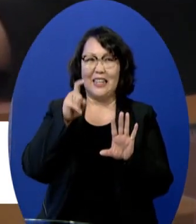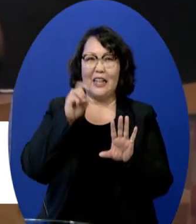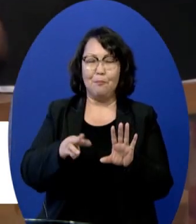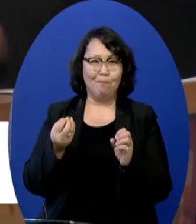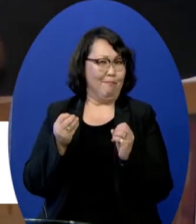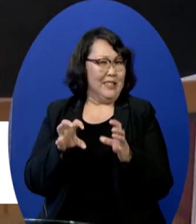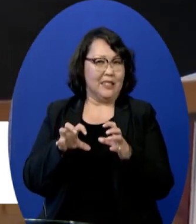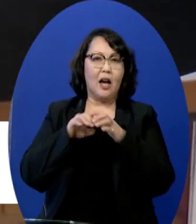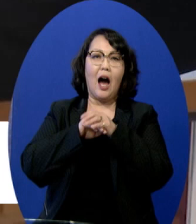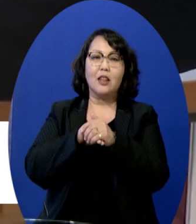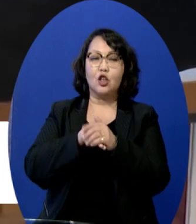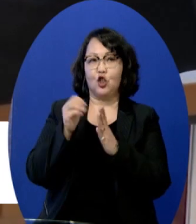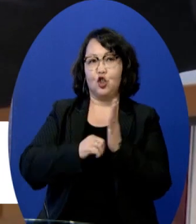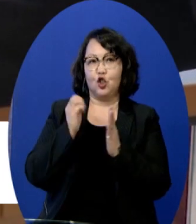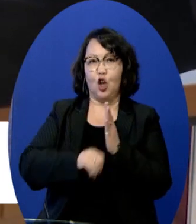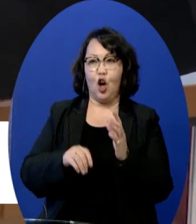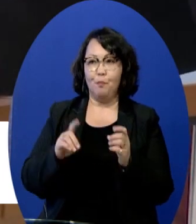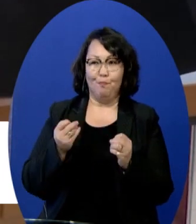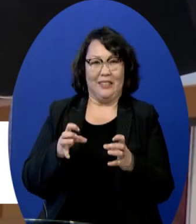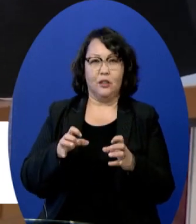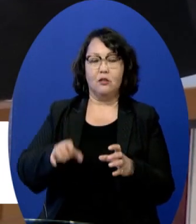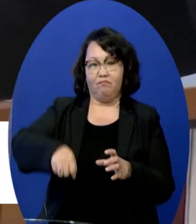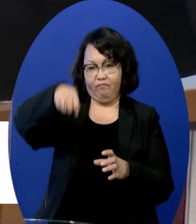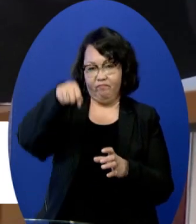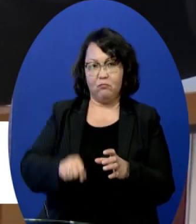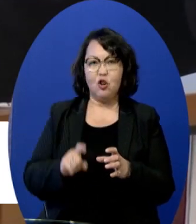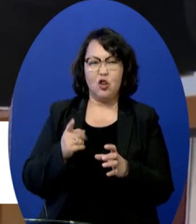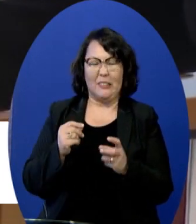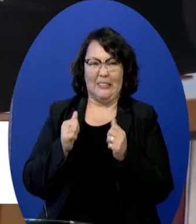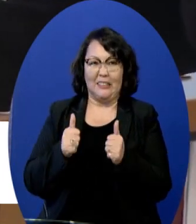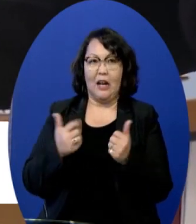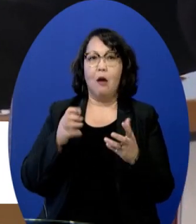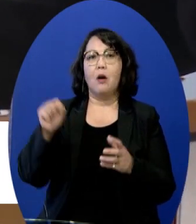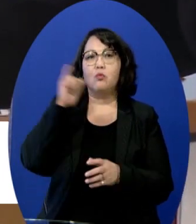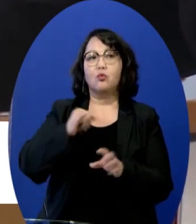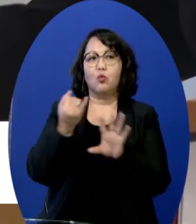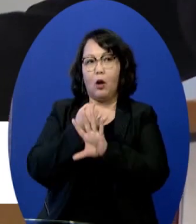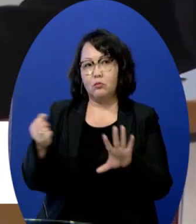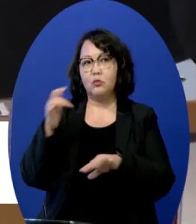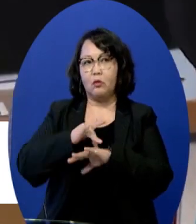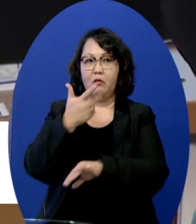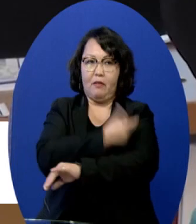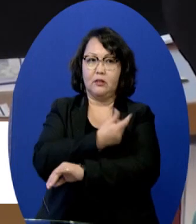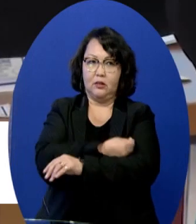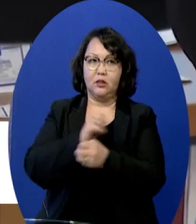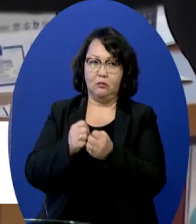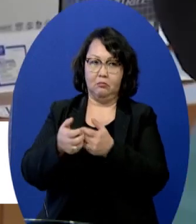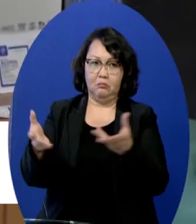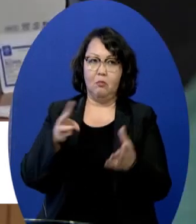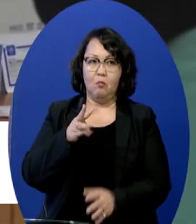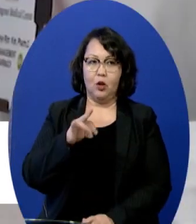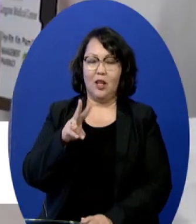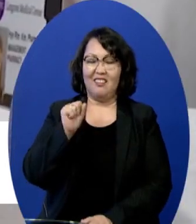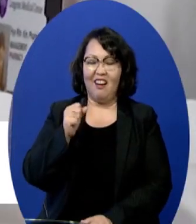горимтой байдгаас энэ боломжоор хангагдсан Америкийн 600 гаруй төвдөл өнөөдөр вакцины жуулалт хийгдэж байгаа. Харин